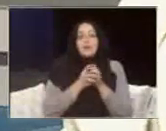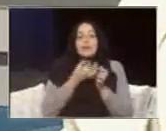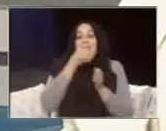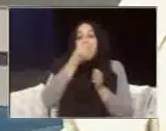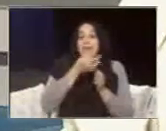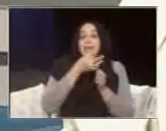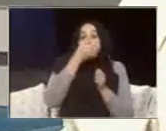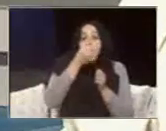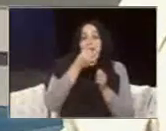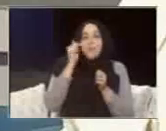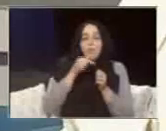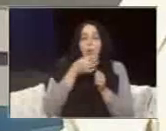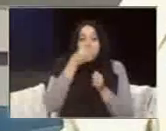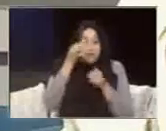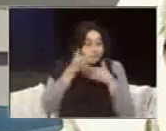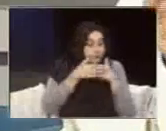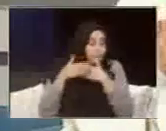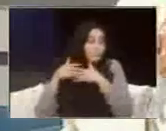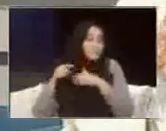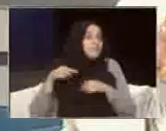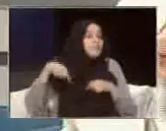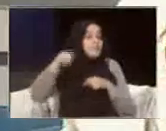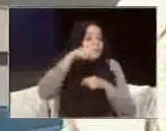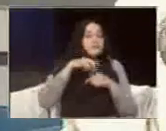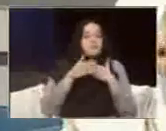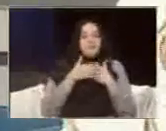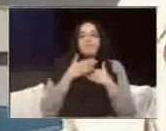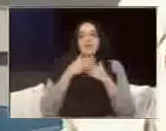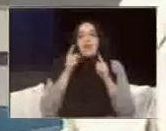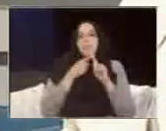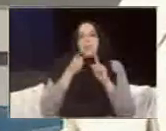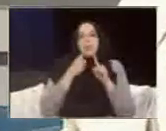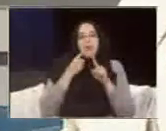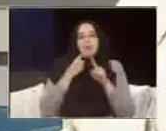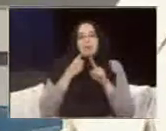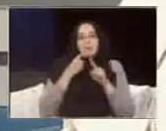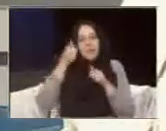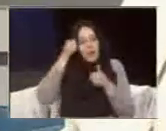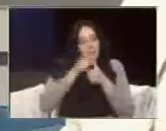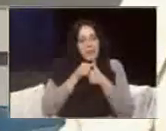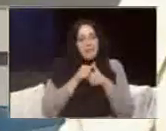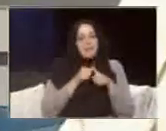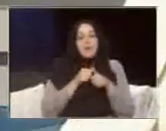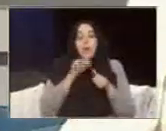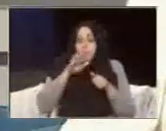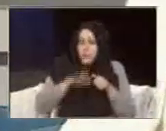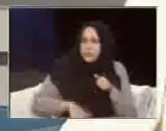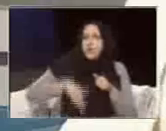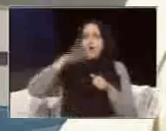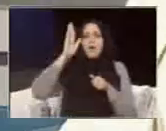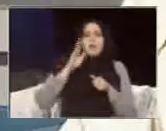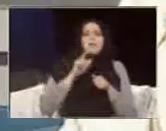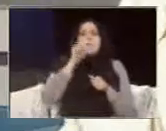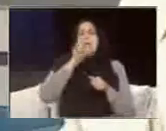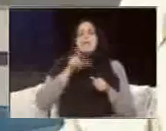فإن الذكرى تنفع المؤمنين، والآية تشمل الصغار والكبار جميعا، والإنسان يحتاج إلى من